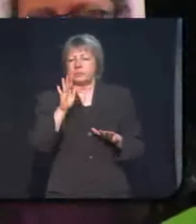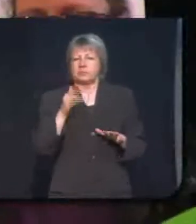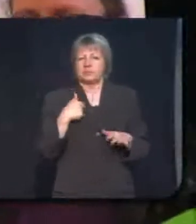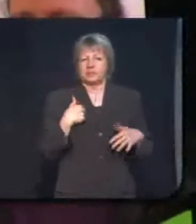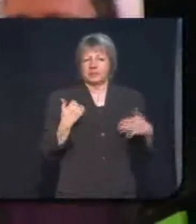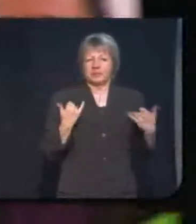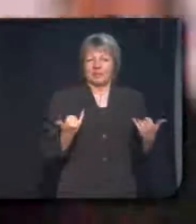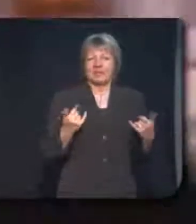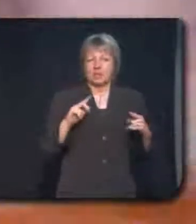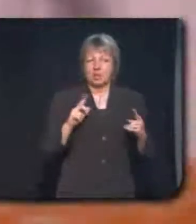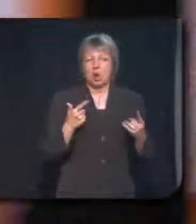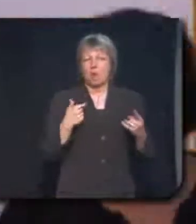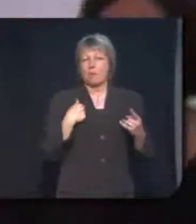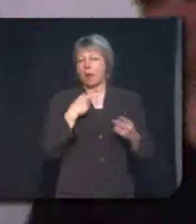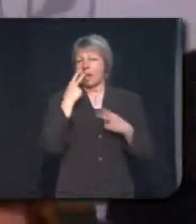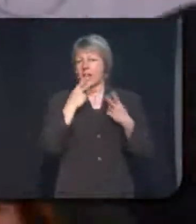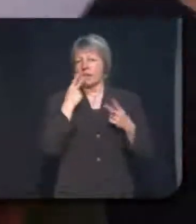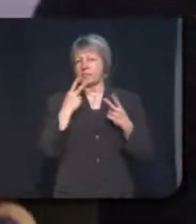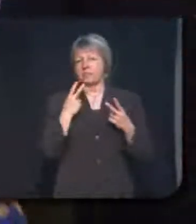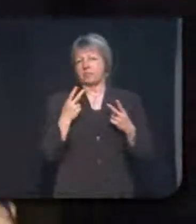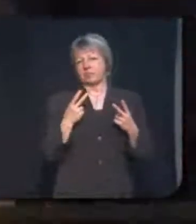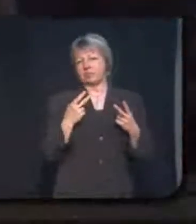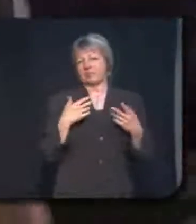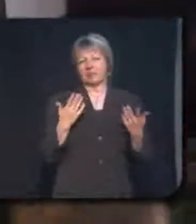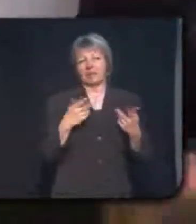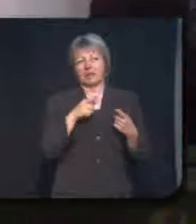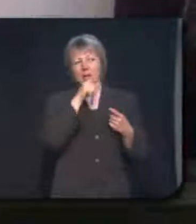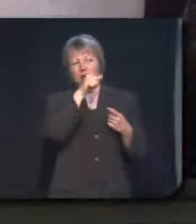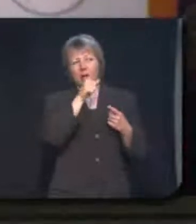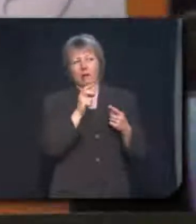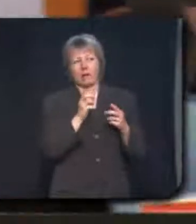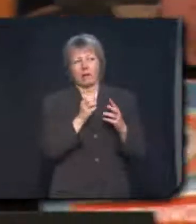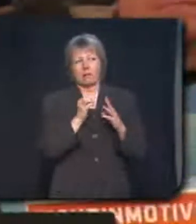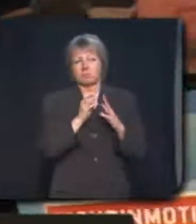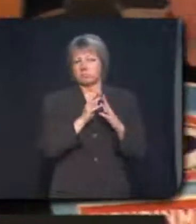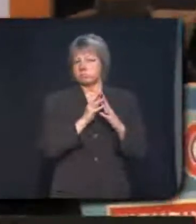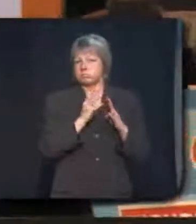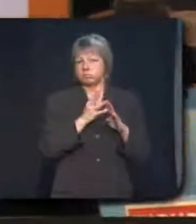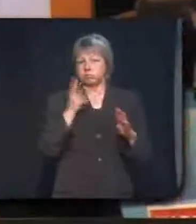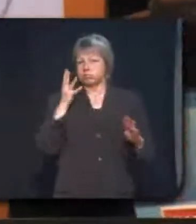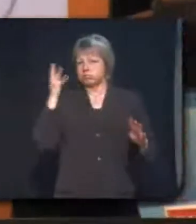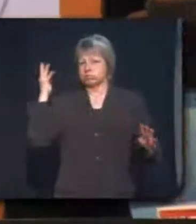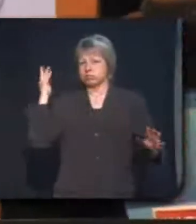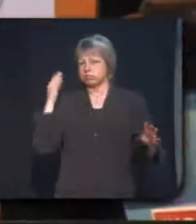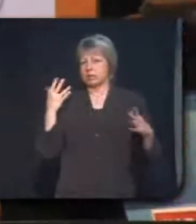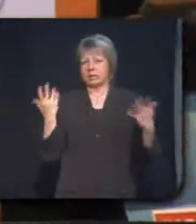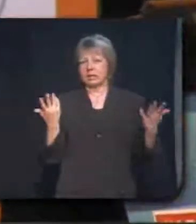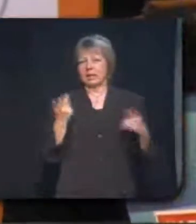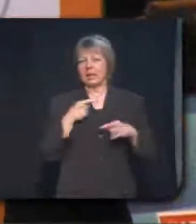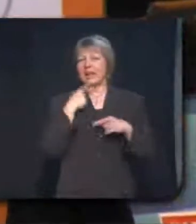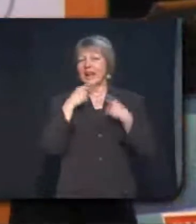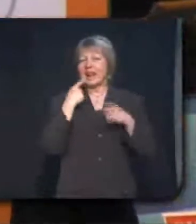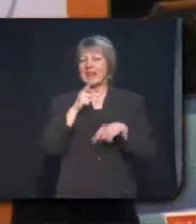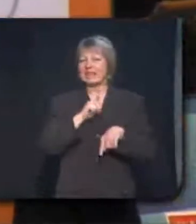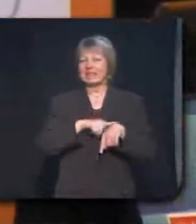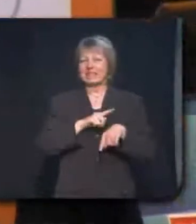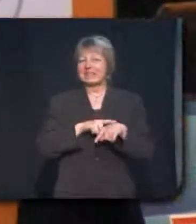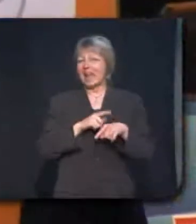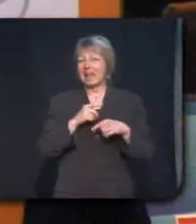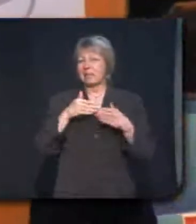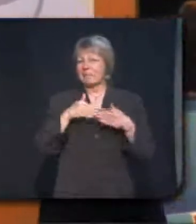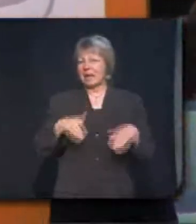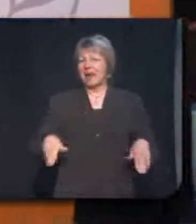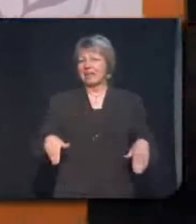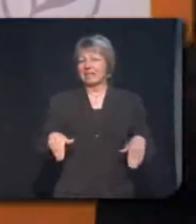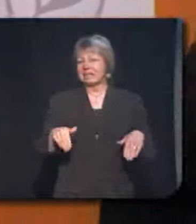an die Zeit und so ich sehne echt lange Fragen Schlange wir haben keine redezeitbegrenzung ich werde euch jetzt auch keine irgendwie vorschlagen